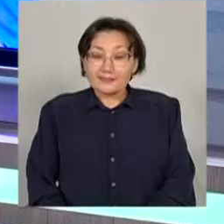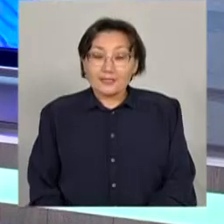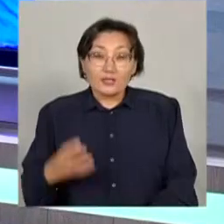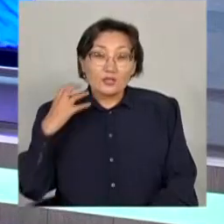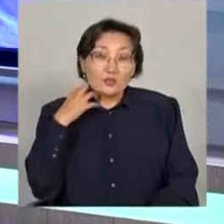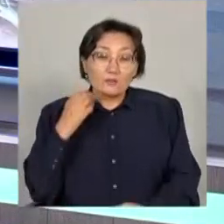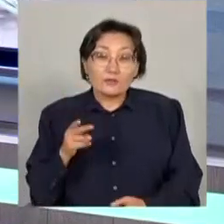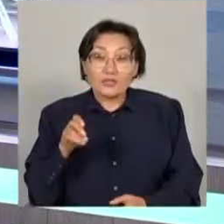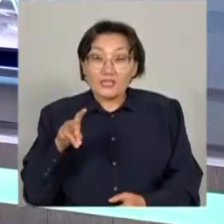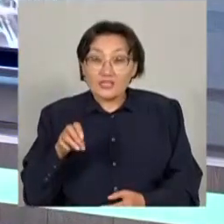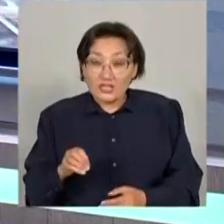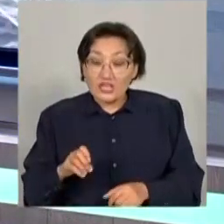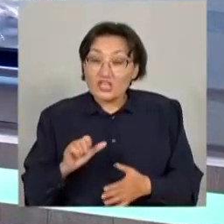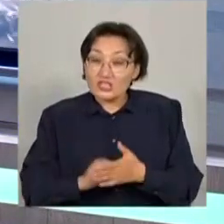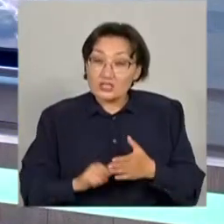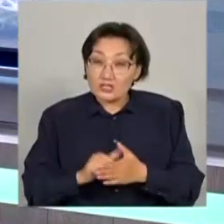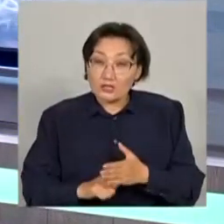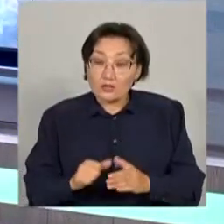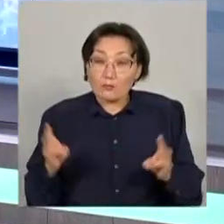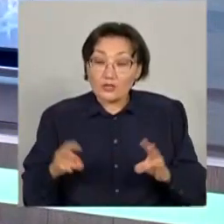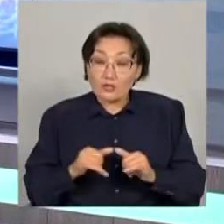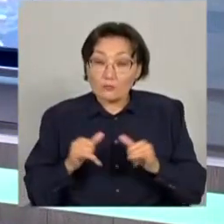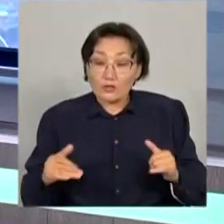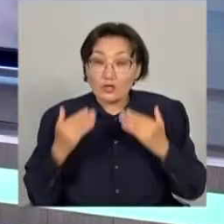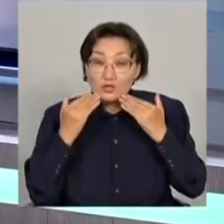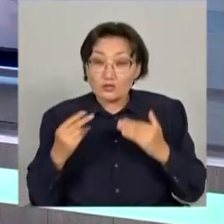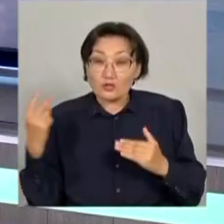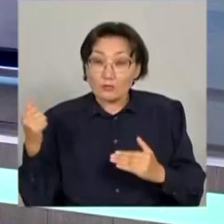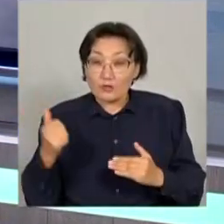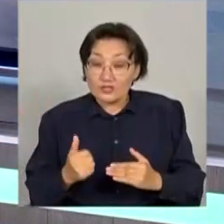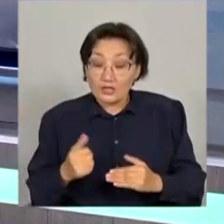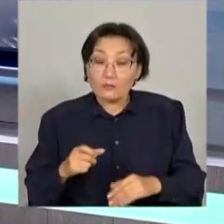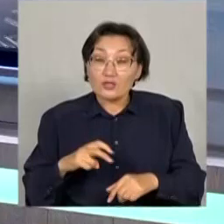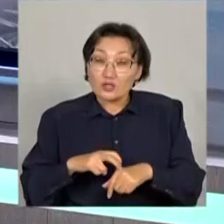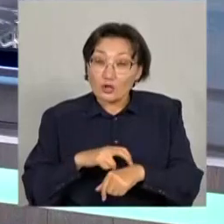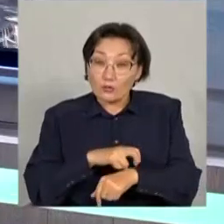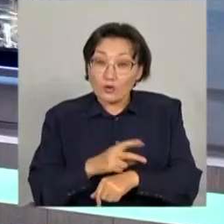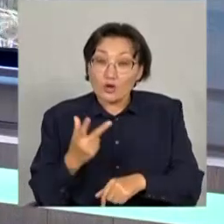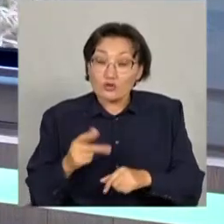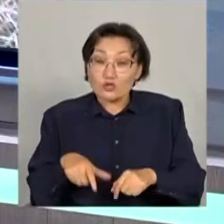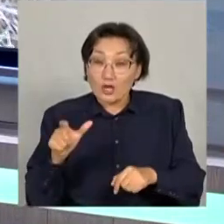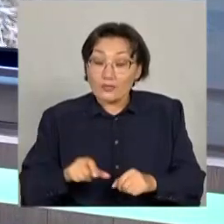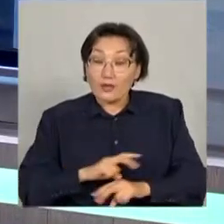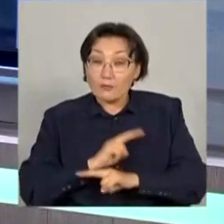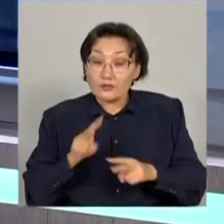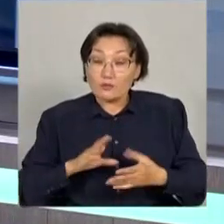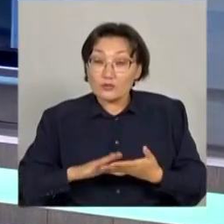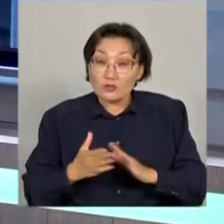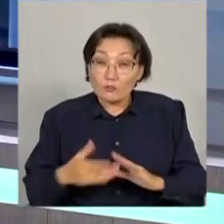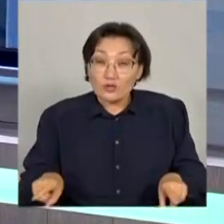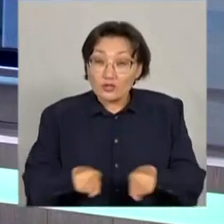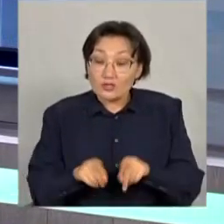Қызылордада кенеден келетін кесел үдеп барады. Соңғы 2 аптада Конго Қырым геморрагиялық қызбасынан 3 тұрғын қайтыс болды. Ахуалдың